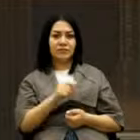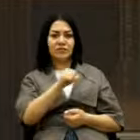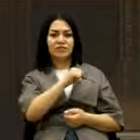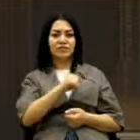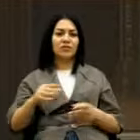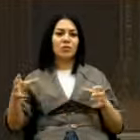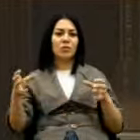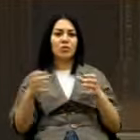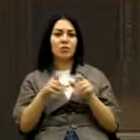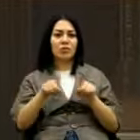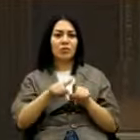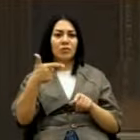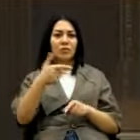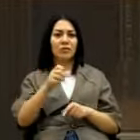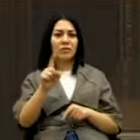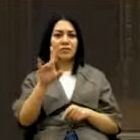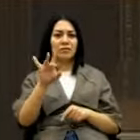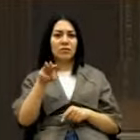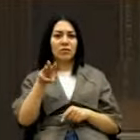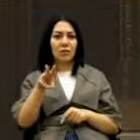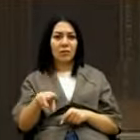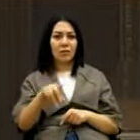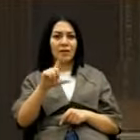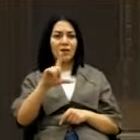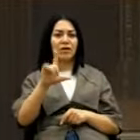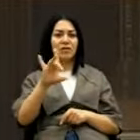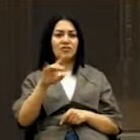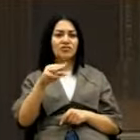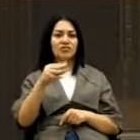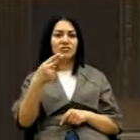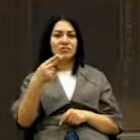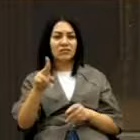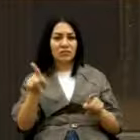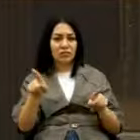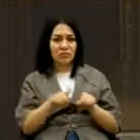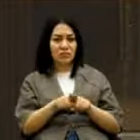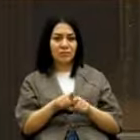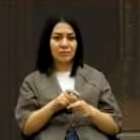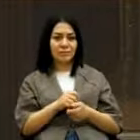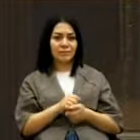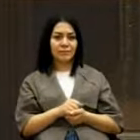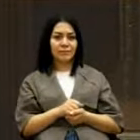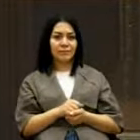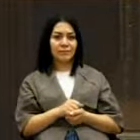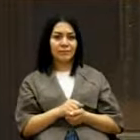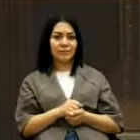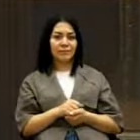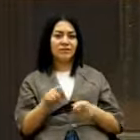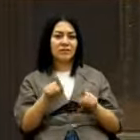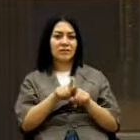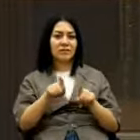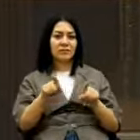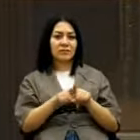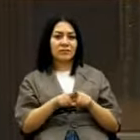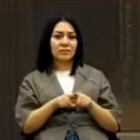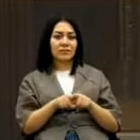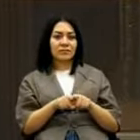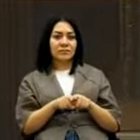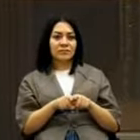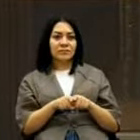են, նույն Գազպրոմները, նույն RJD-ները, նույն Har ev nman inch